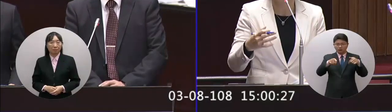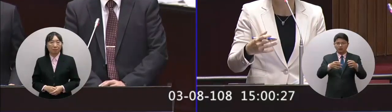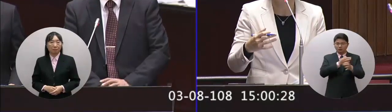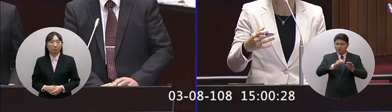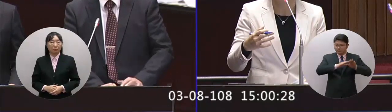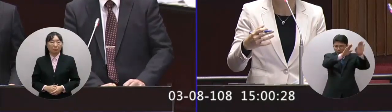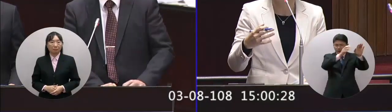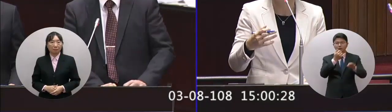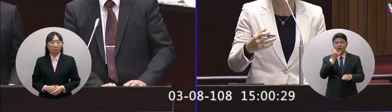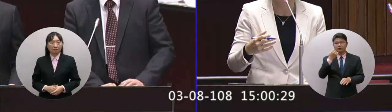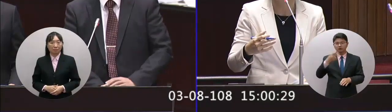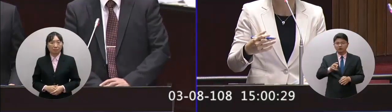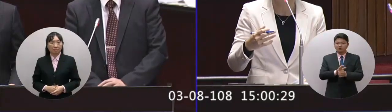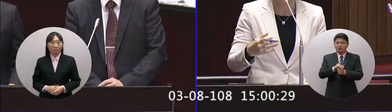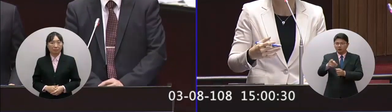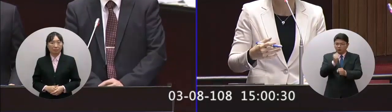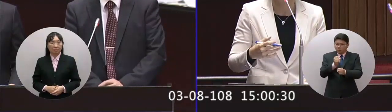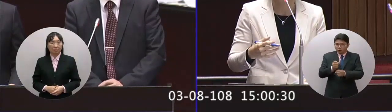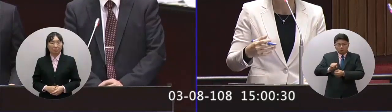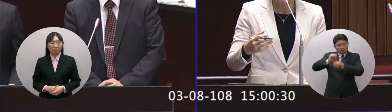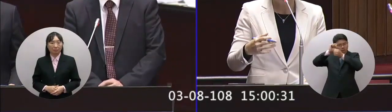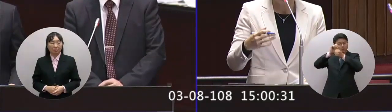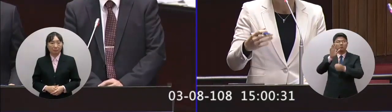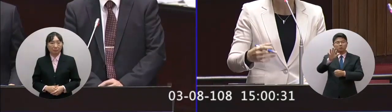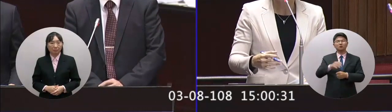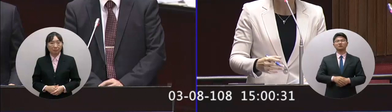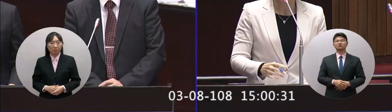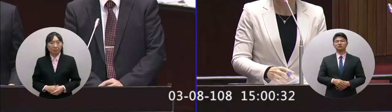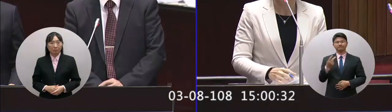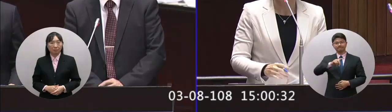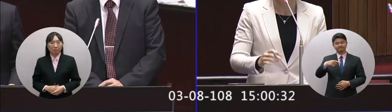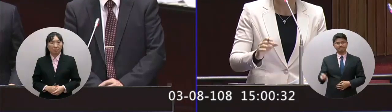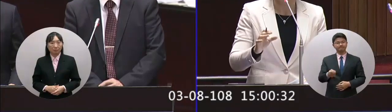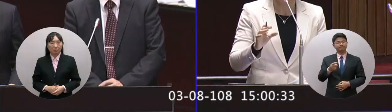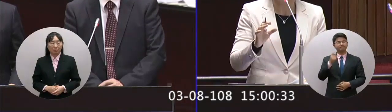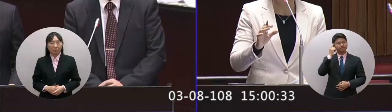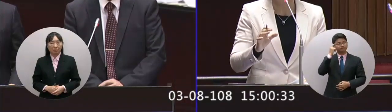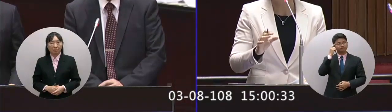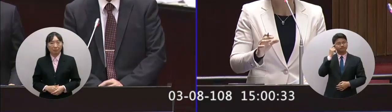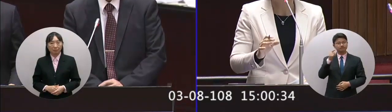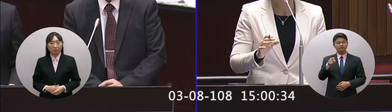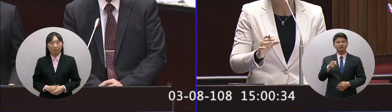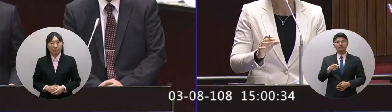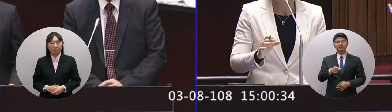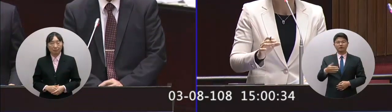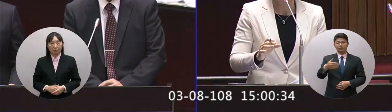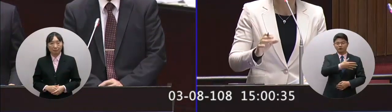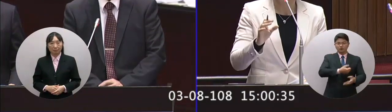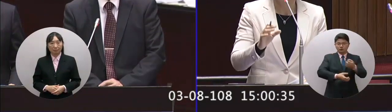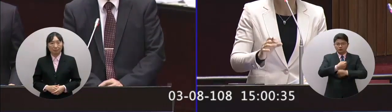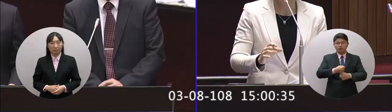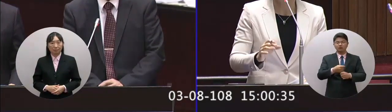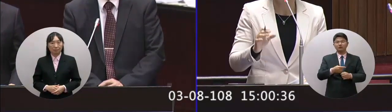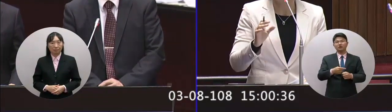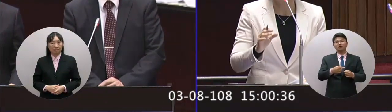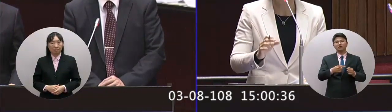且也可以带动地方的这个就业就业机会。那接下来就是说我们这个跟渔民的沟通，